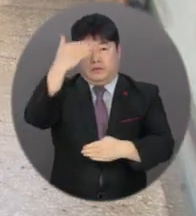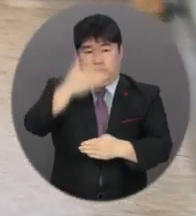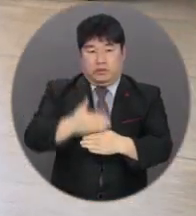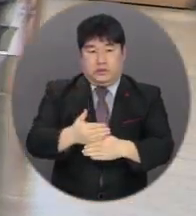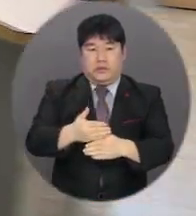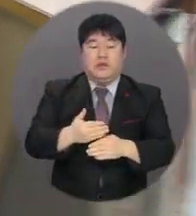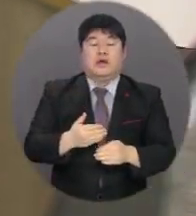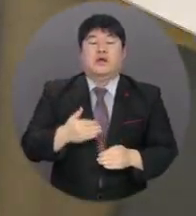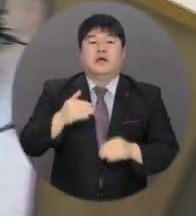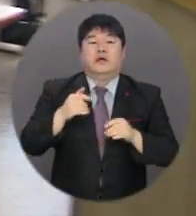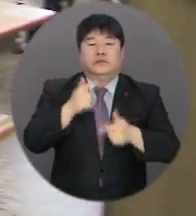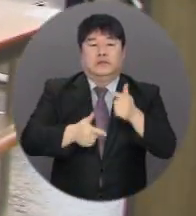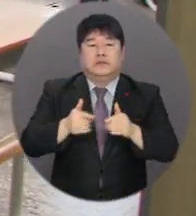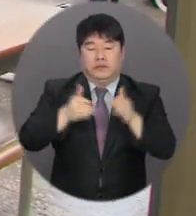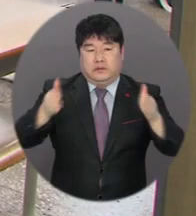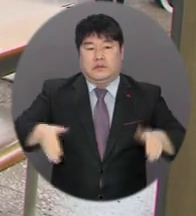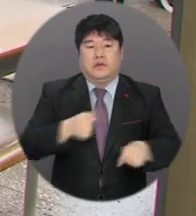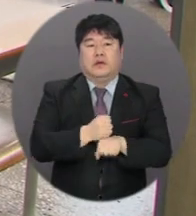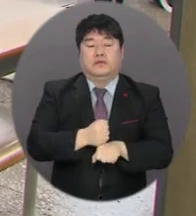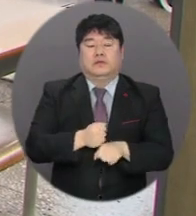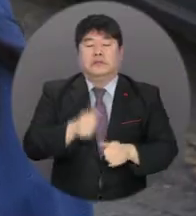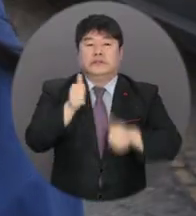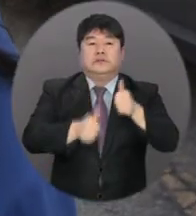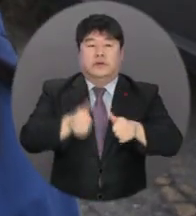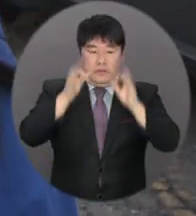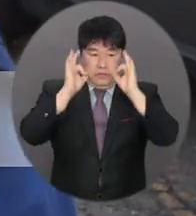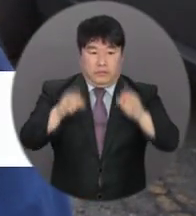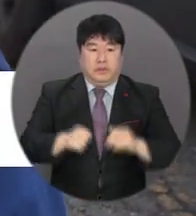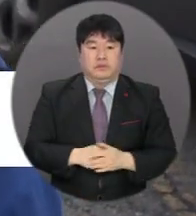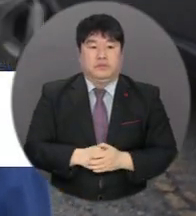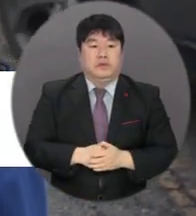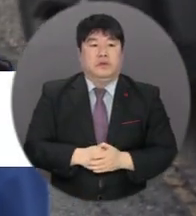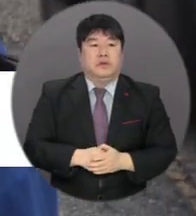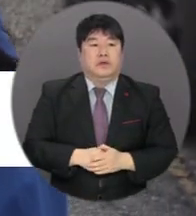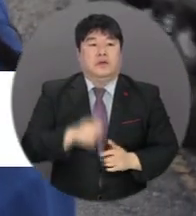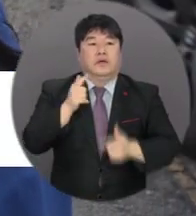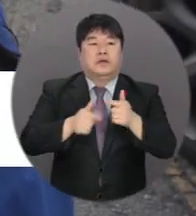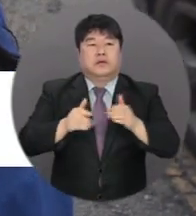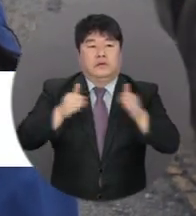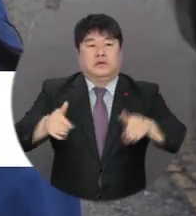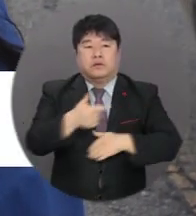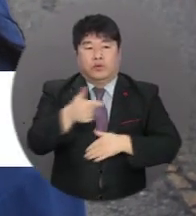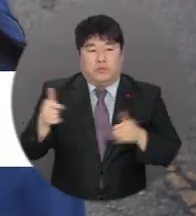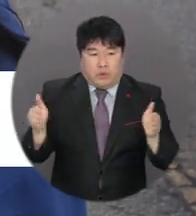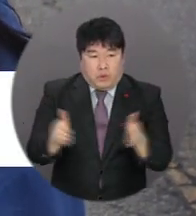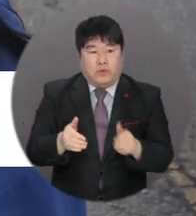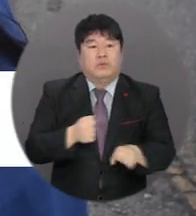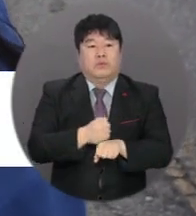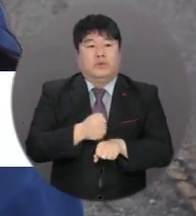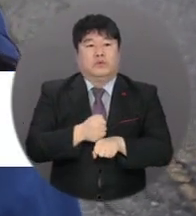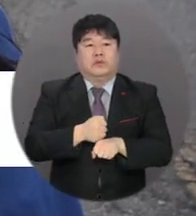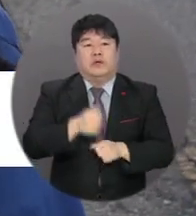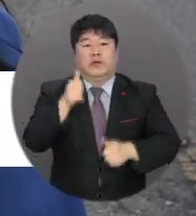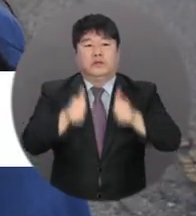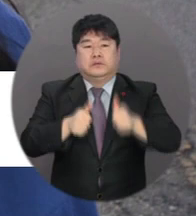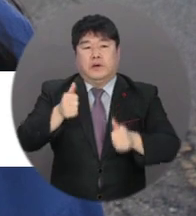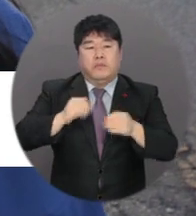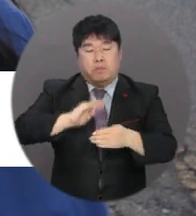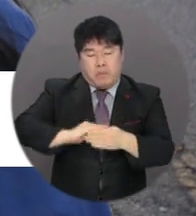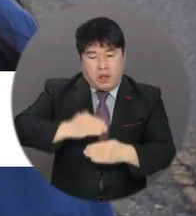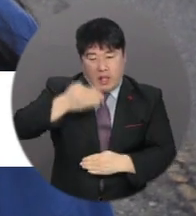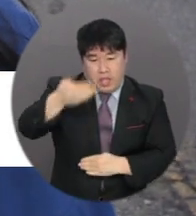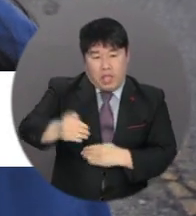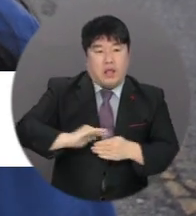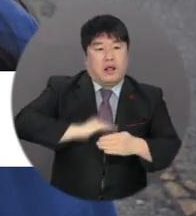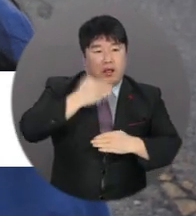가림막이 설치된 책상에서 시험을 치렀습니다. 일단 책상이 너무 좁아서 모의고사 시험지 펼치기가